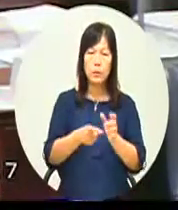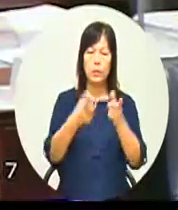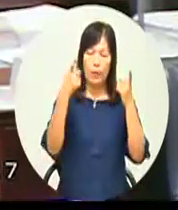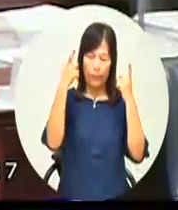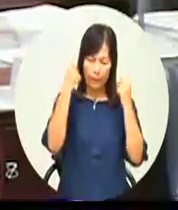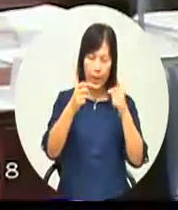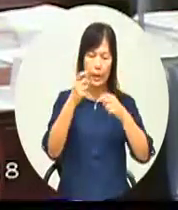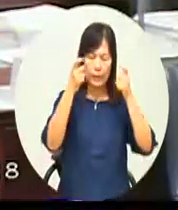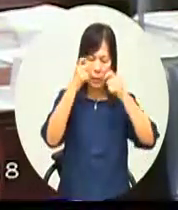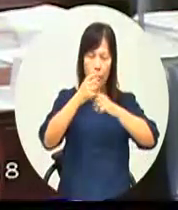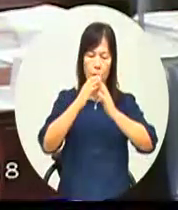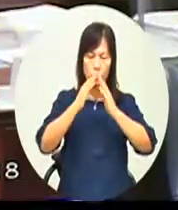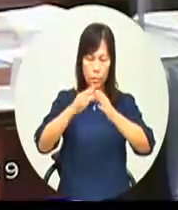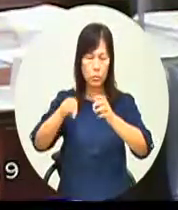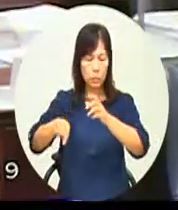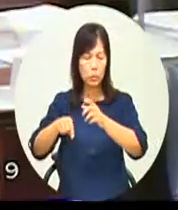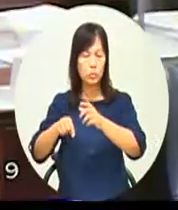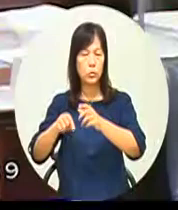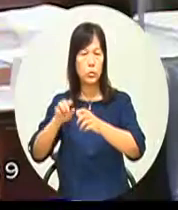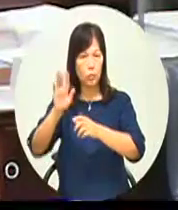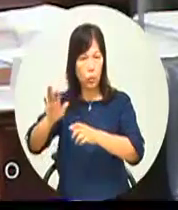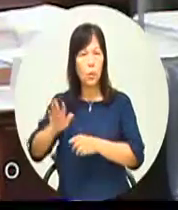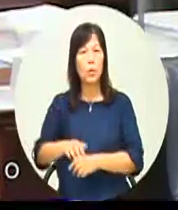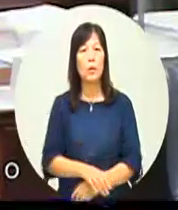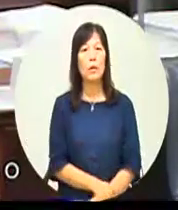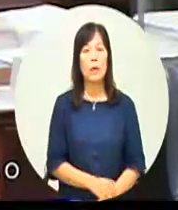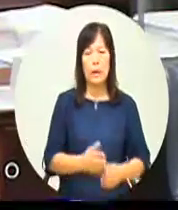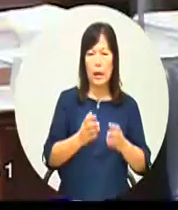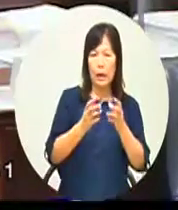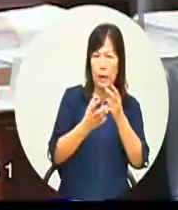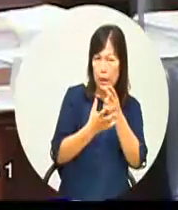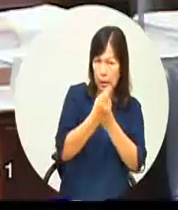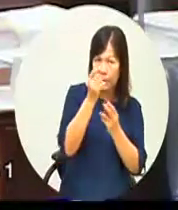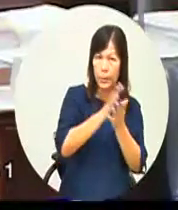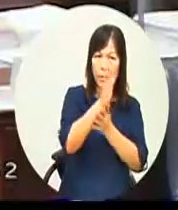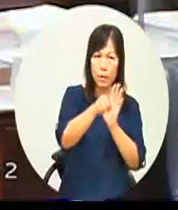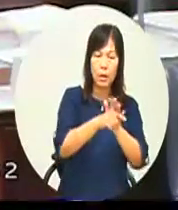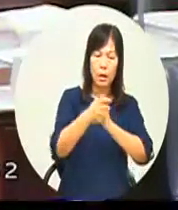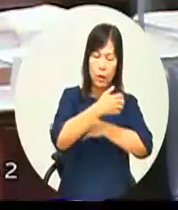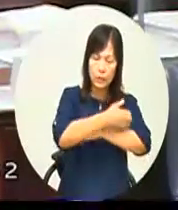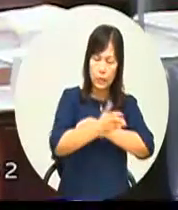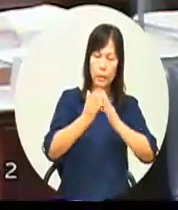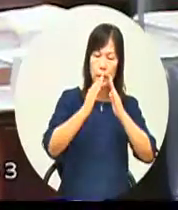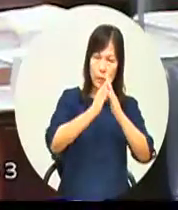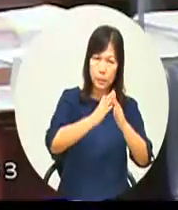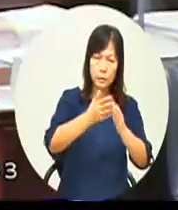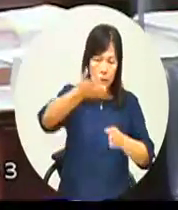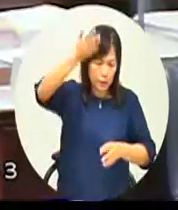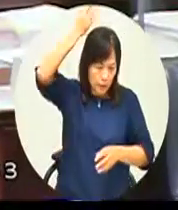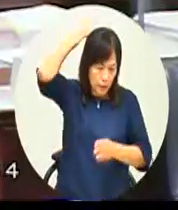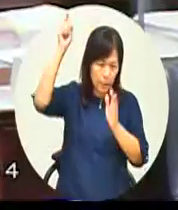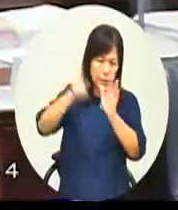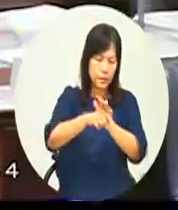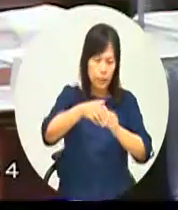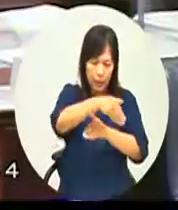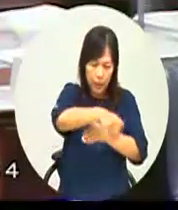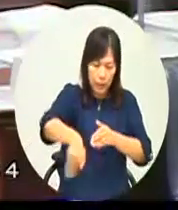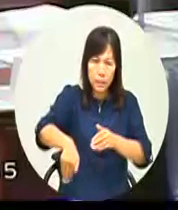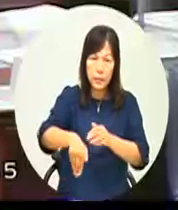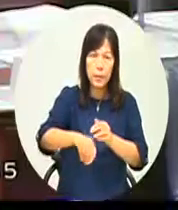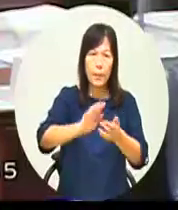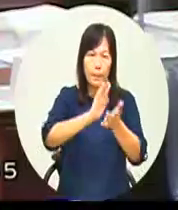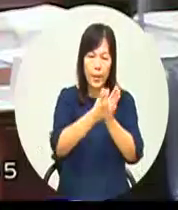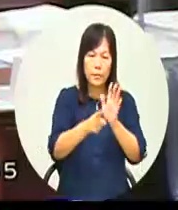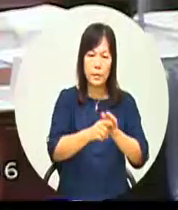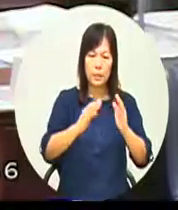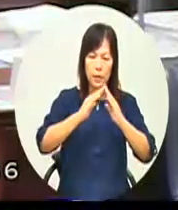的高雄市区里面的部分而已。那合并之后，其实在县市以往交界临接的地方，现在已经变成